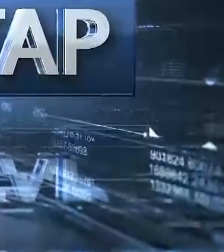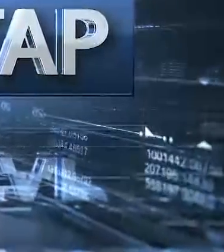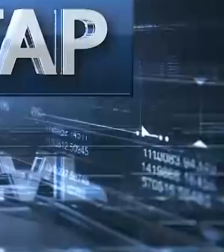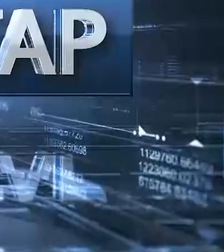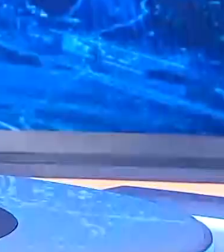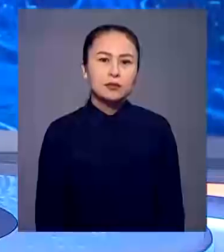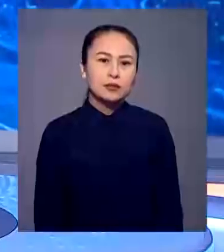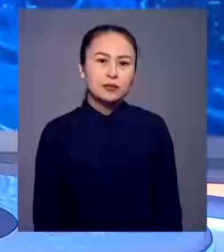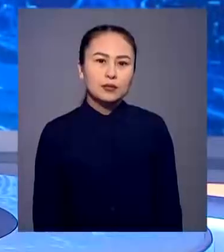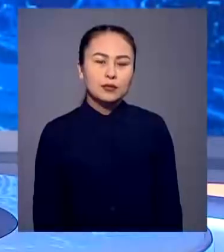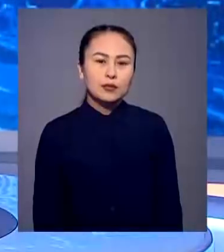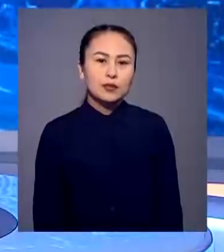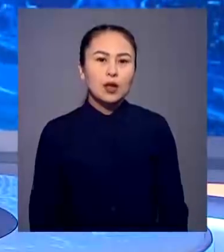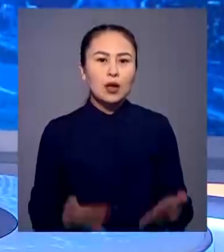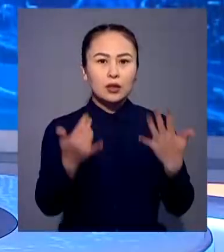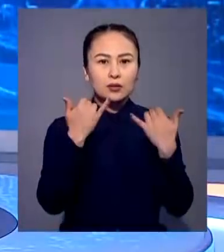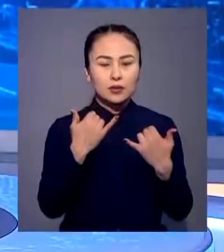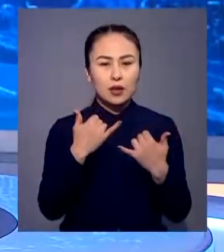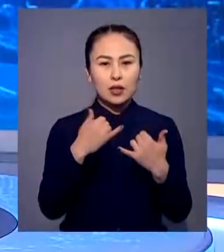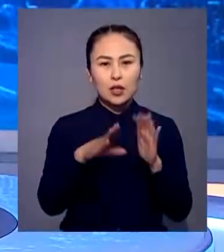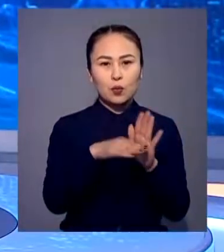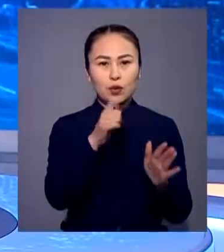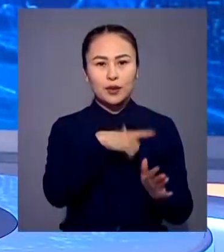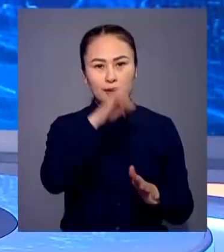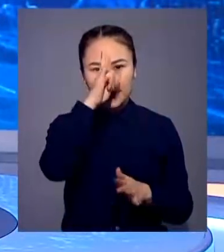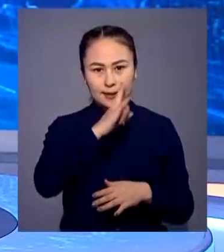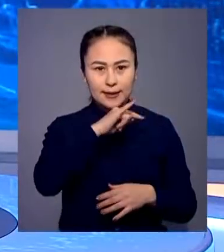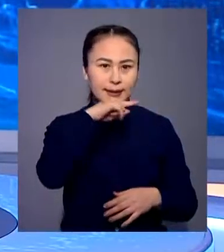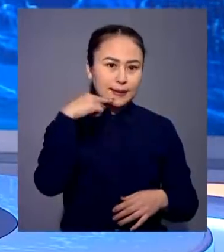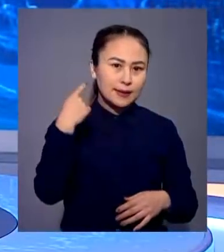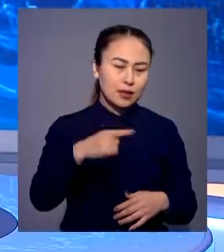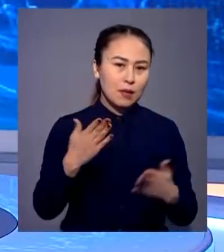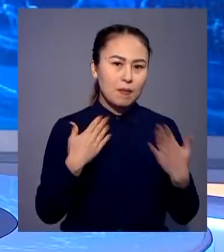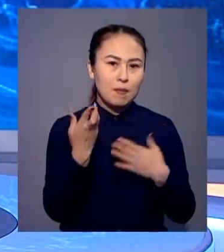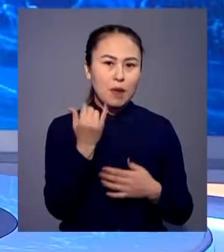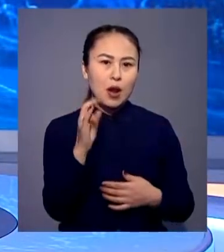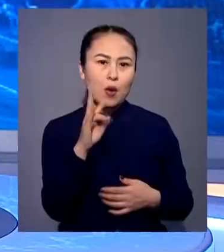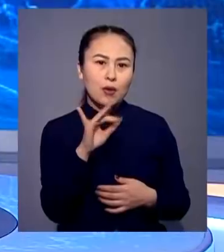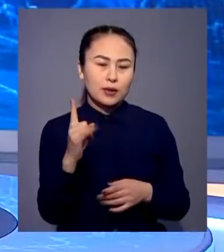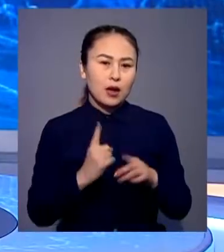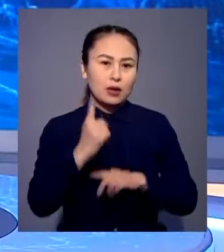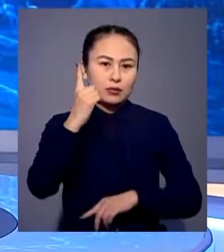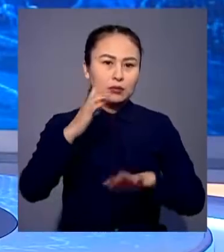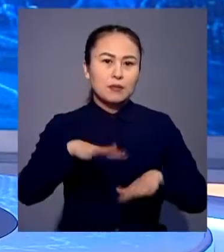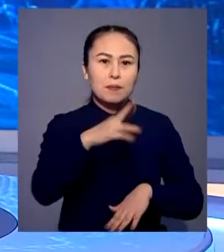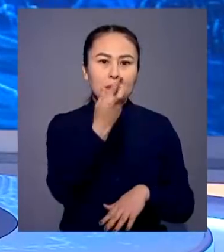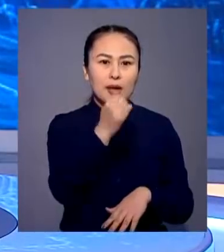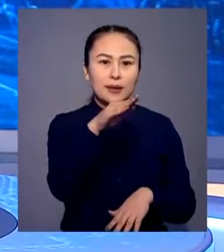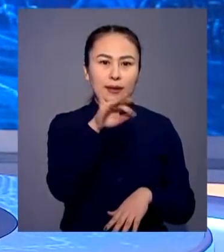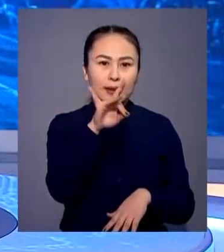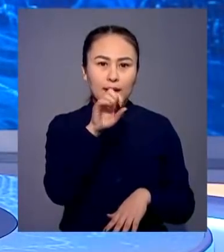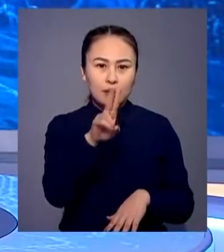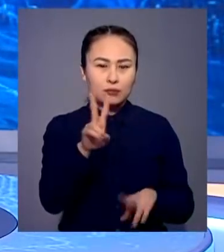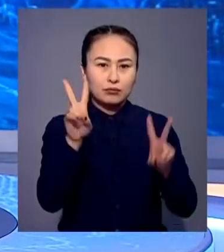Бүгін жоғары палата депутаттары Қазақстан мен Ресей арасындағы Байқоңыр ғарыш айлағында Бәйтерек ғарыш зымыран кешенін құру туралы